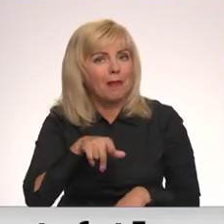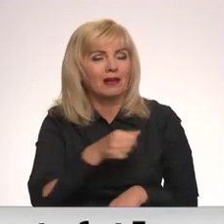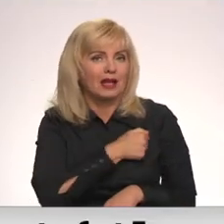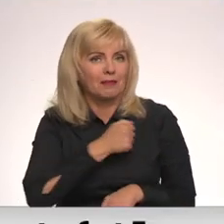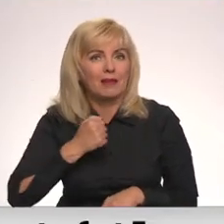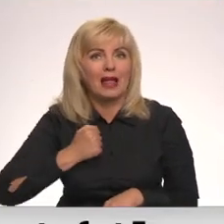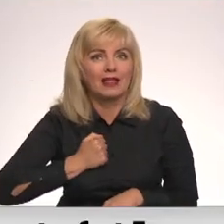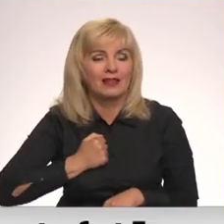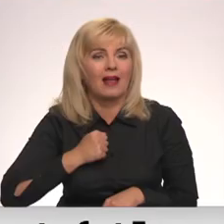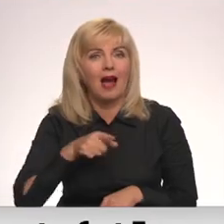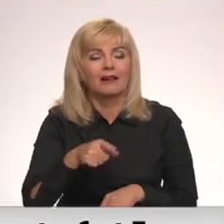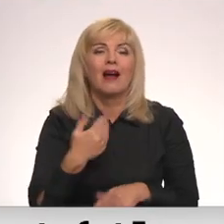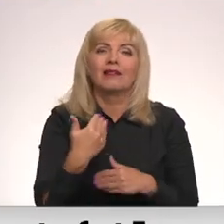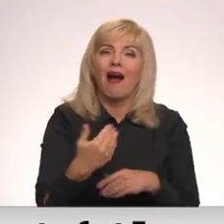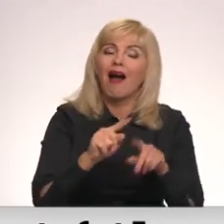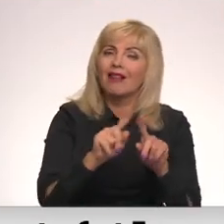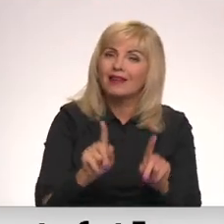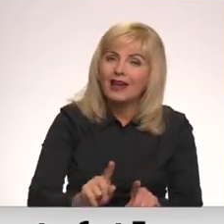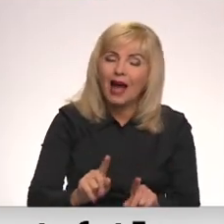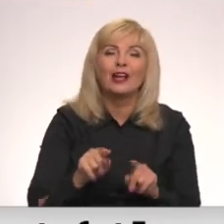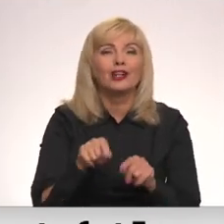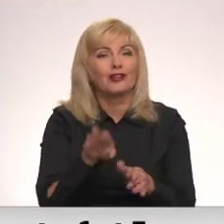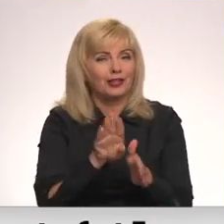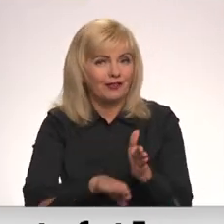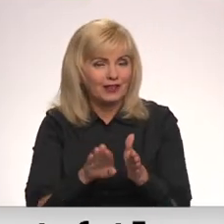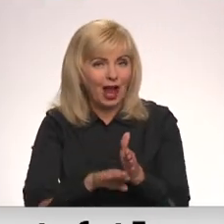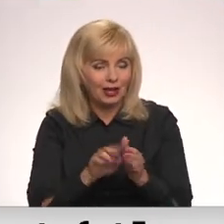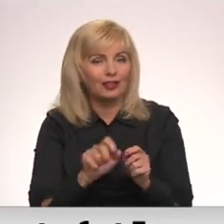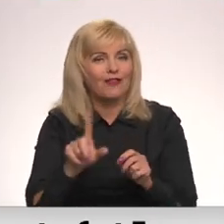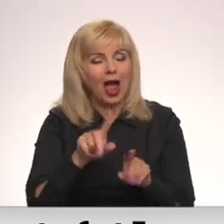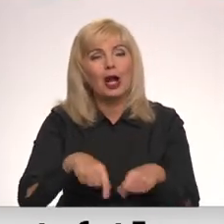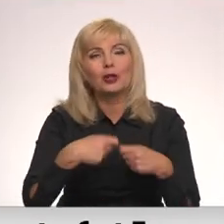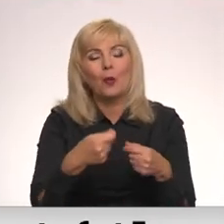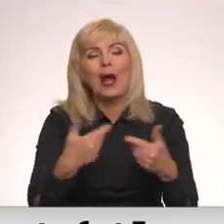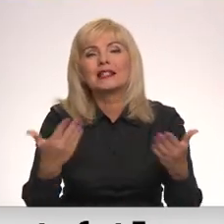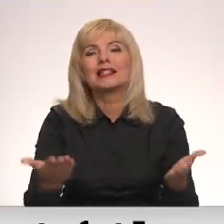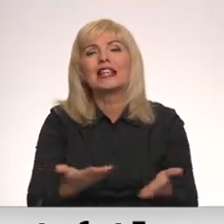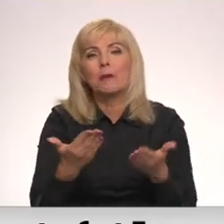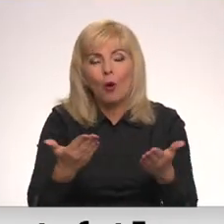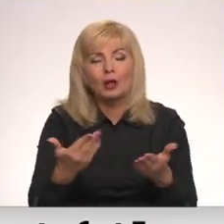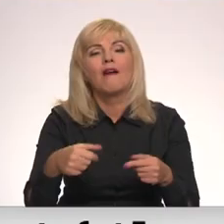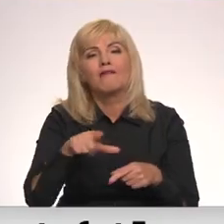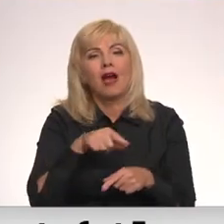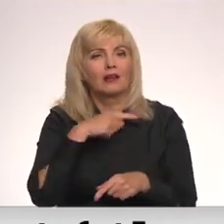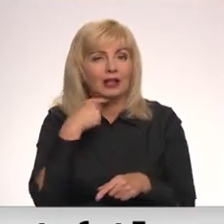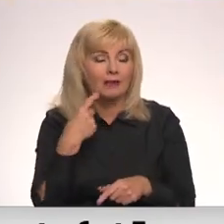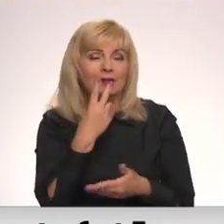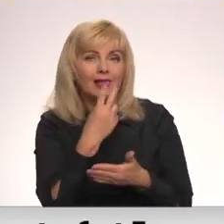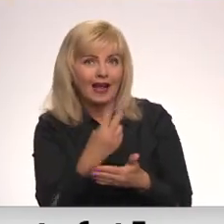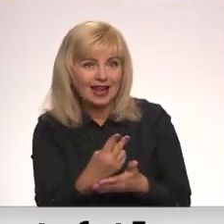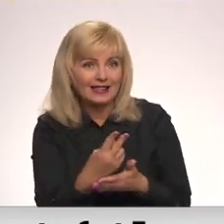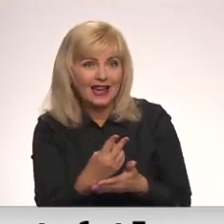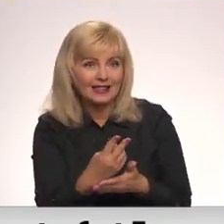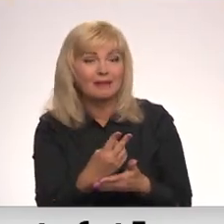militārā lieta un šitas vienkārši visu pastiprina to, ka ir tiešām vēlmi iet uz to. Tad redzēsim tevi